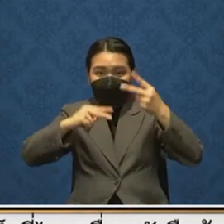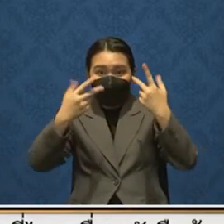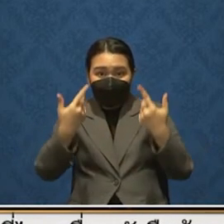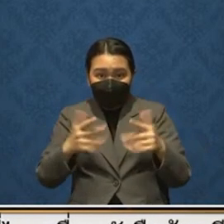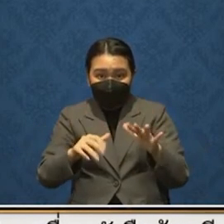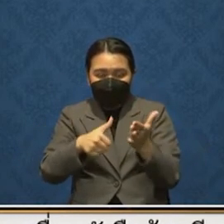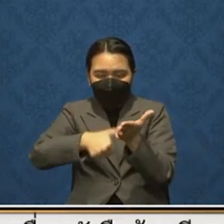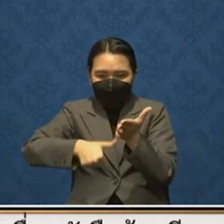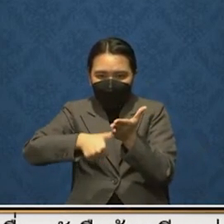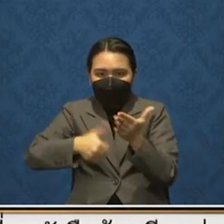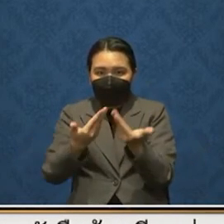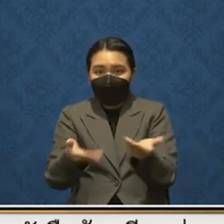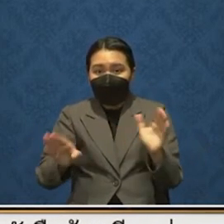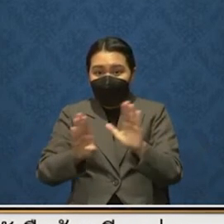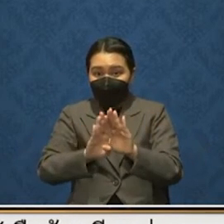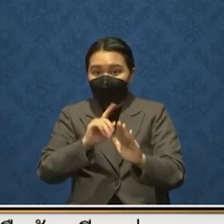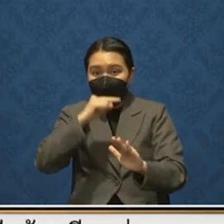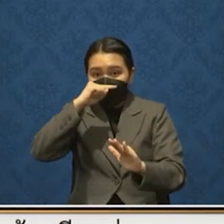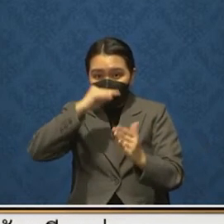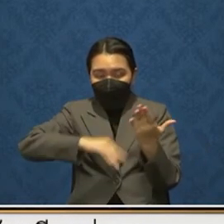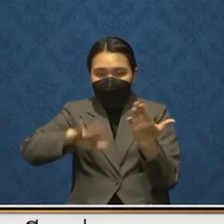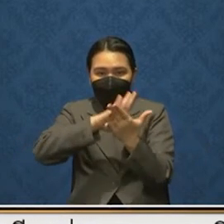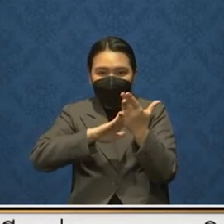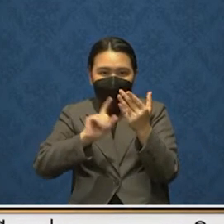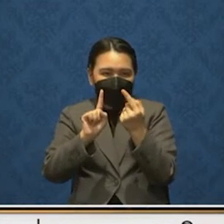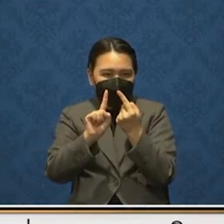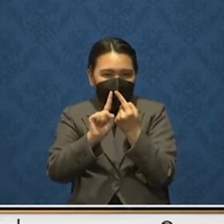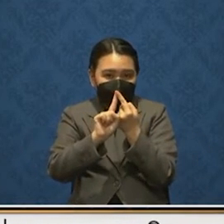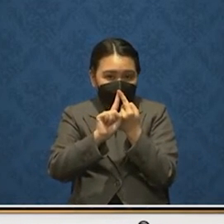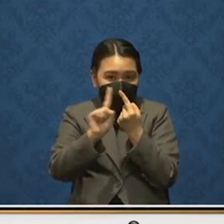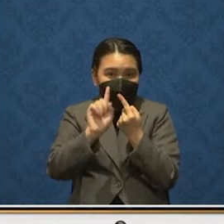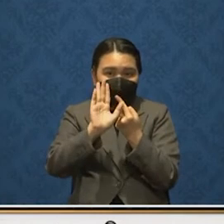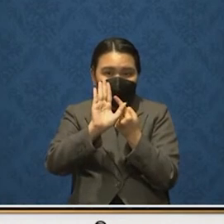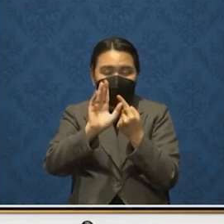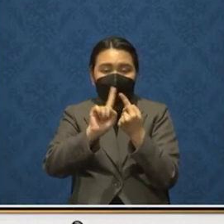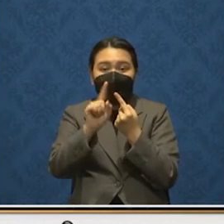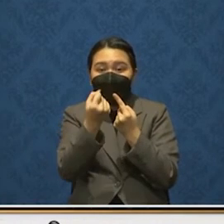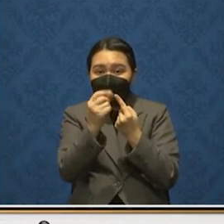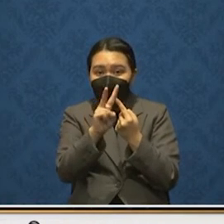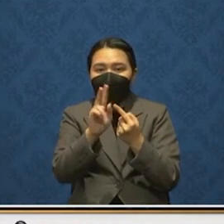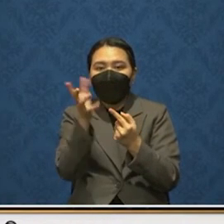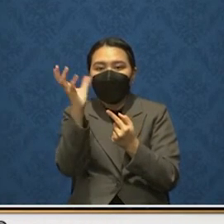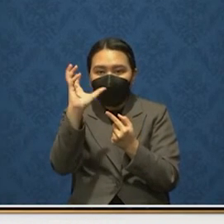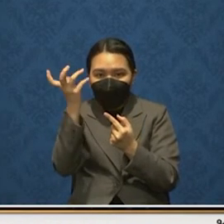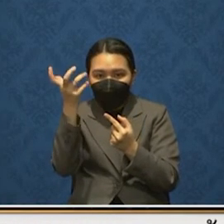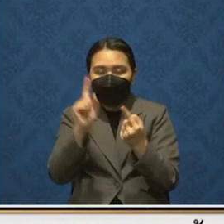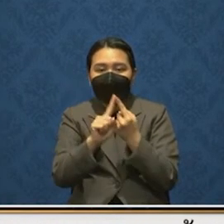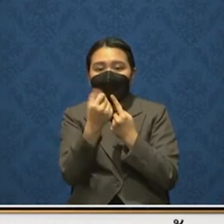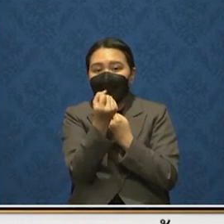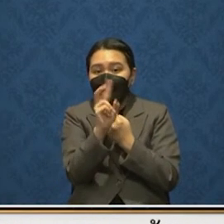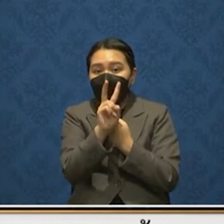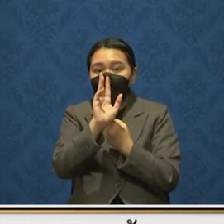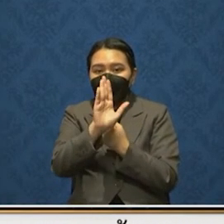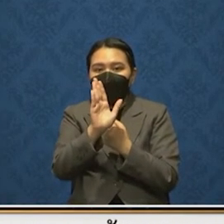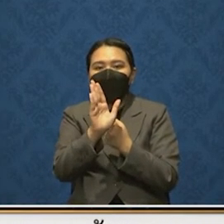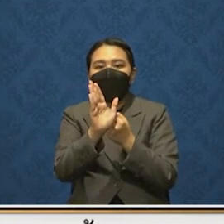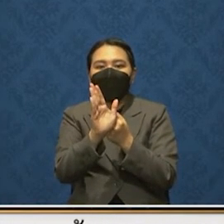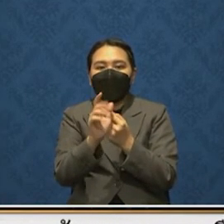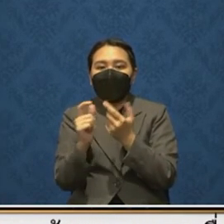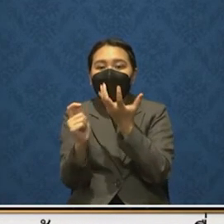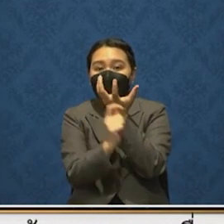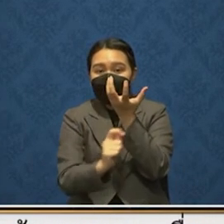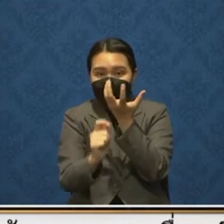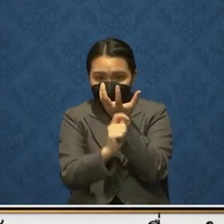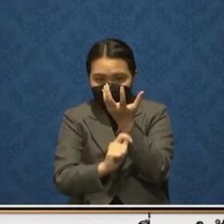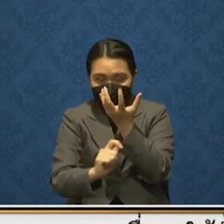12 ของโรคนะครับอัดับ 2 ของเอเซีย ลองดูกราฟ อักล